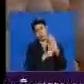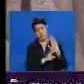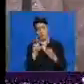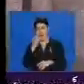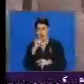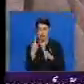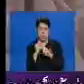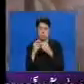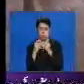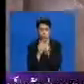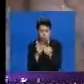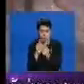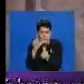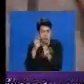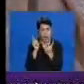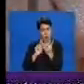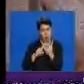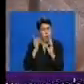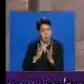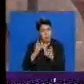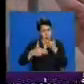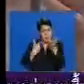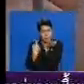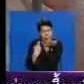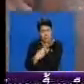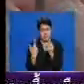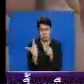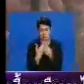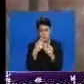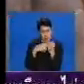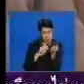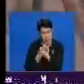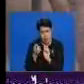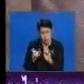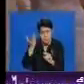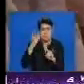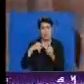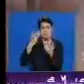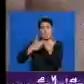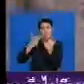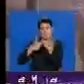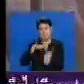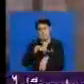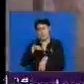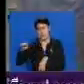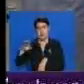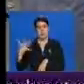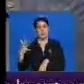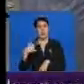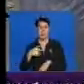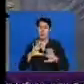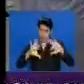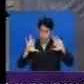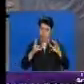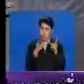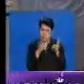ากากถั่วเหลืองและประกันรายได้ให้แก่เกษตรกรเงินบาทที่แข็งค่าและราคาน้ำมันที่ยังไม่มีความเสถียรภาพนะคะซึ่งรัฐบาลต้